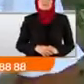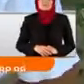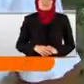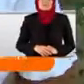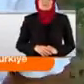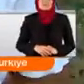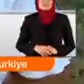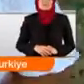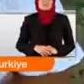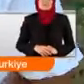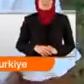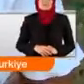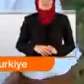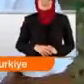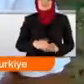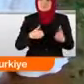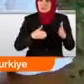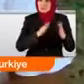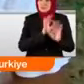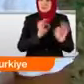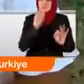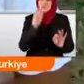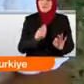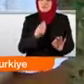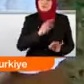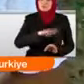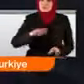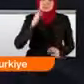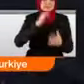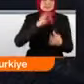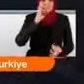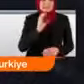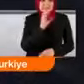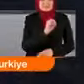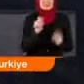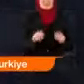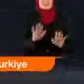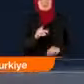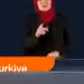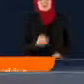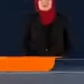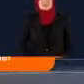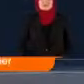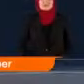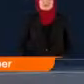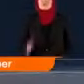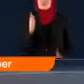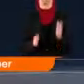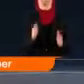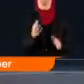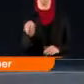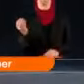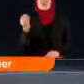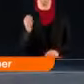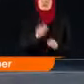doğrudan çocukları insanlar ısırma gibi davranışları yok o robotlar